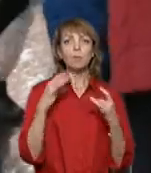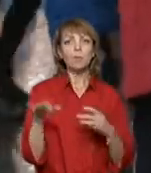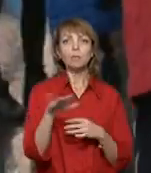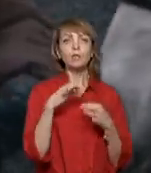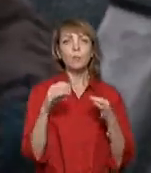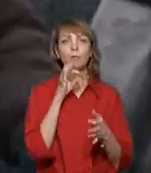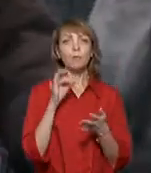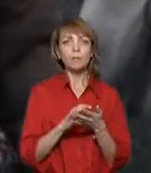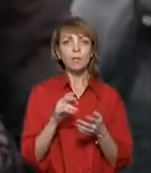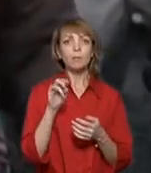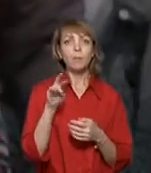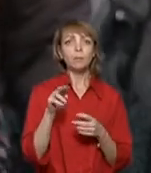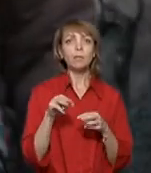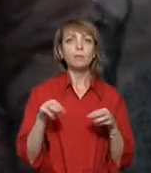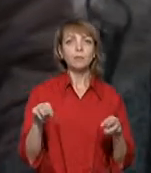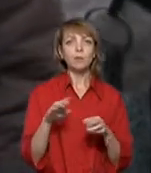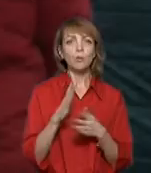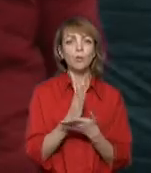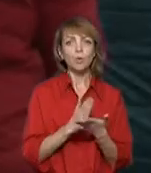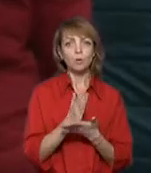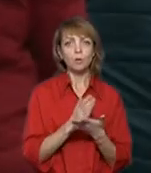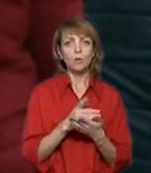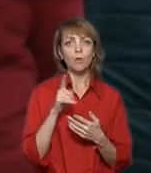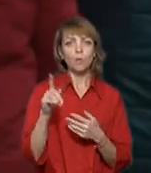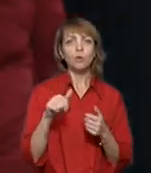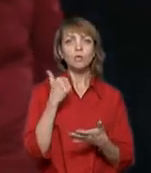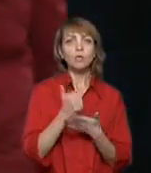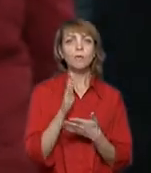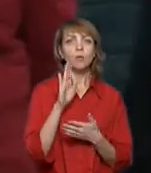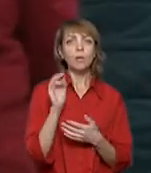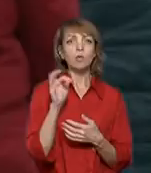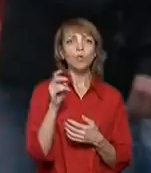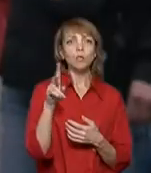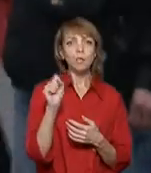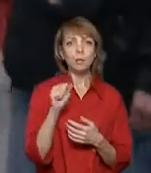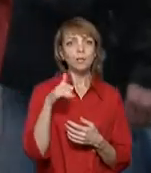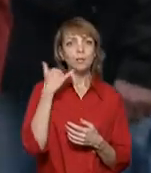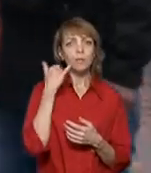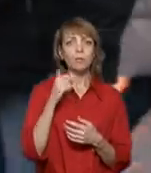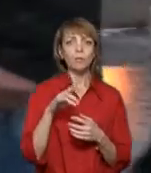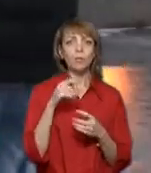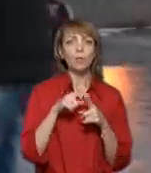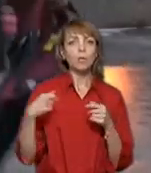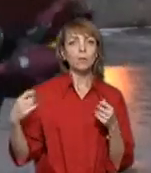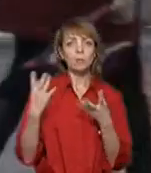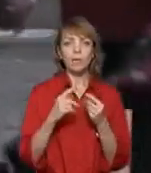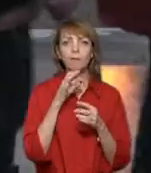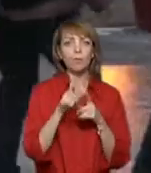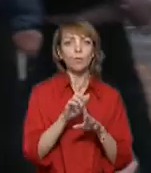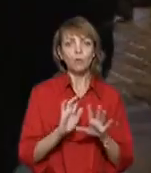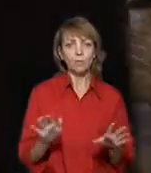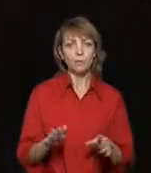Свободи відповідає Департамент адміністративних послуг. Його очільниця Вікторія Китайгородська на телефонні дзвінки протягом дня не